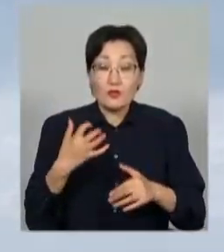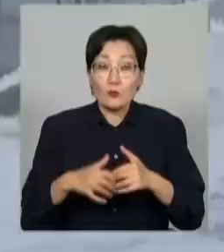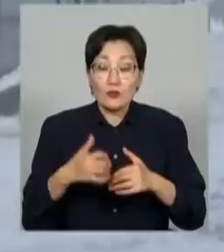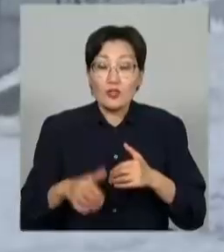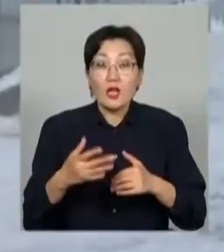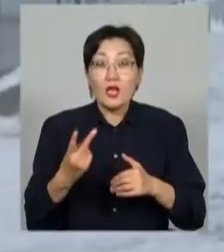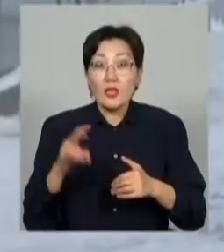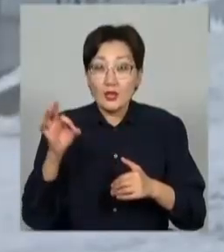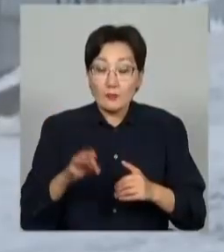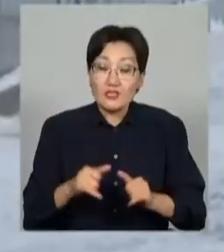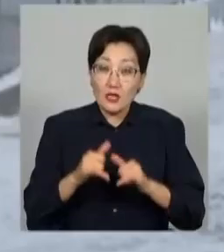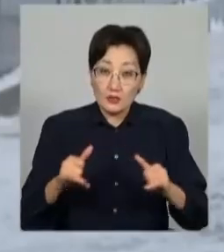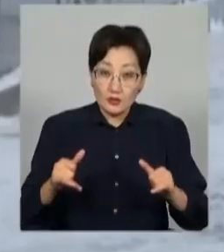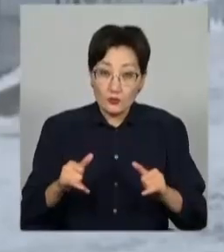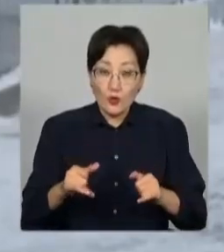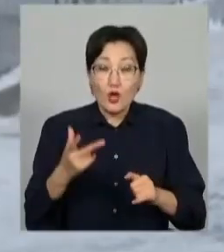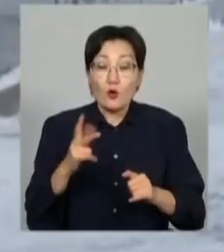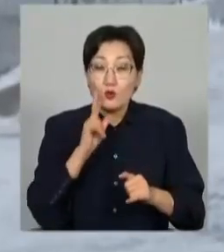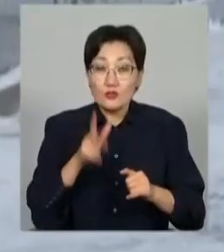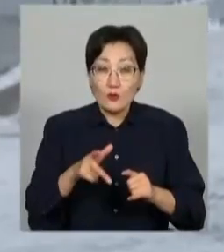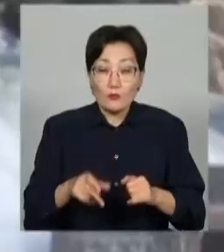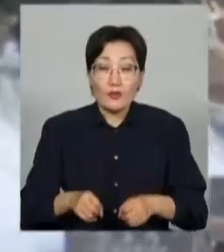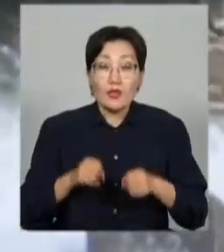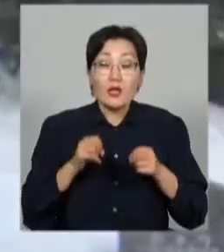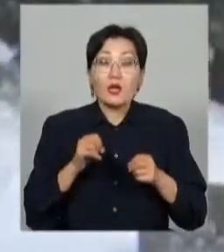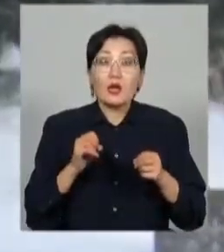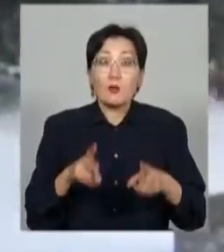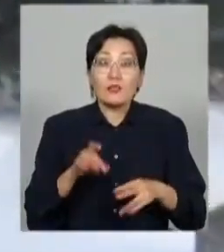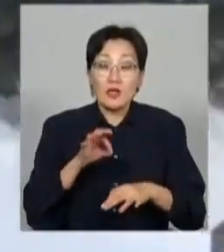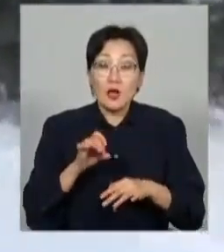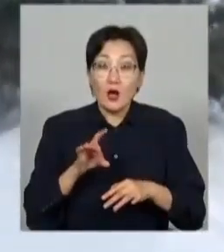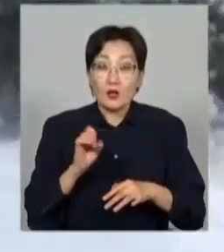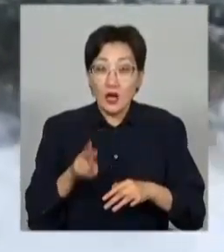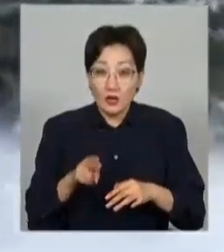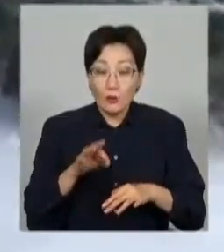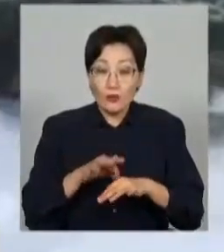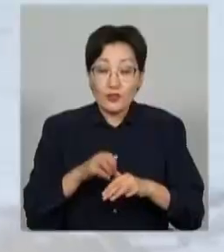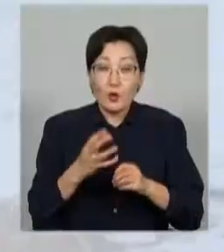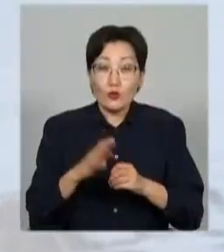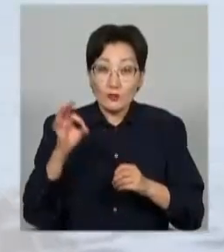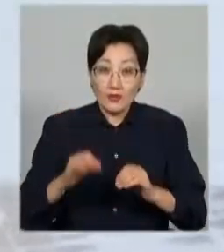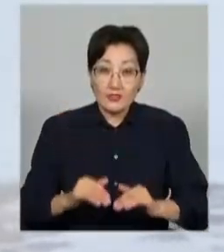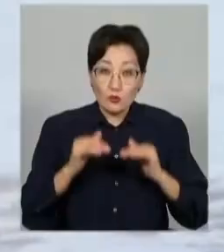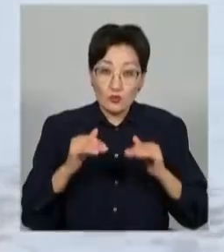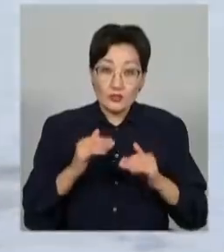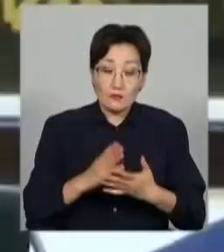есеппен 2% артады екен. Ал 3 жыл ішінде қатерлі ісікке шалдыққан науқастар саны 14%-ға өскен.